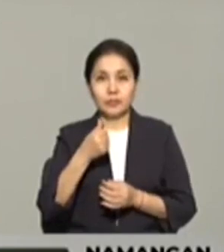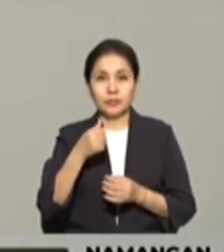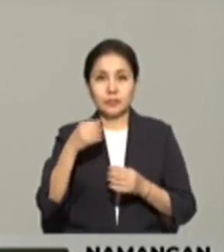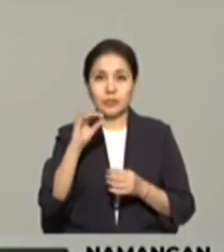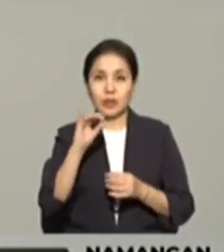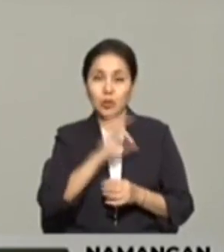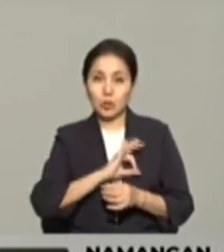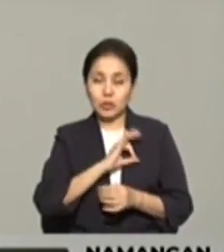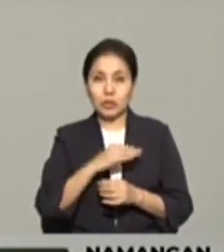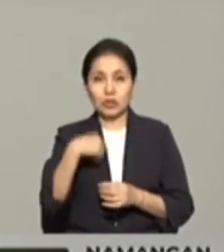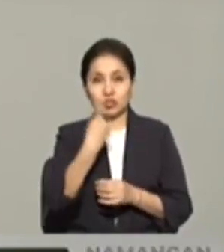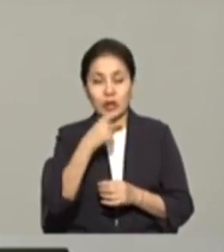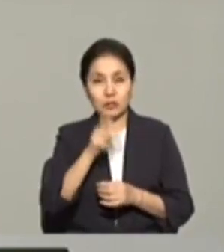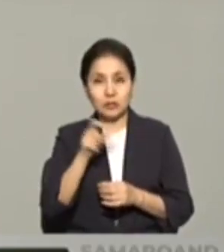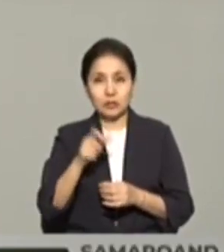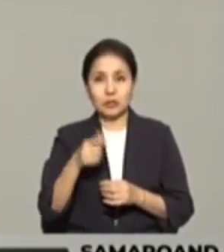jismoniy shaxslardan sudlarga